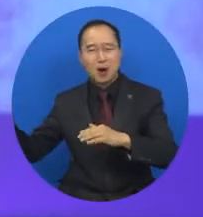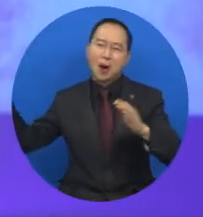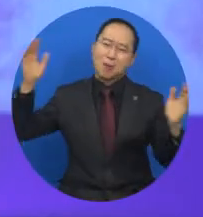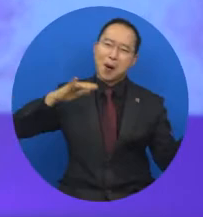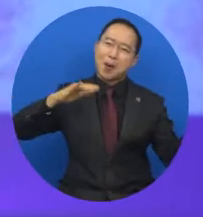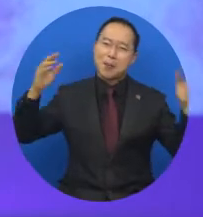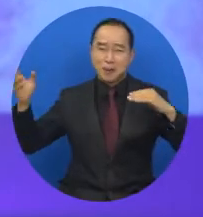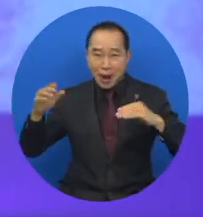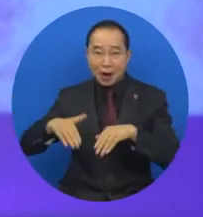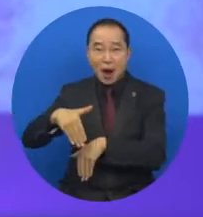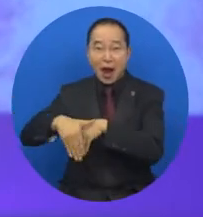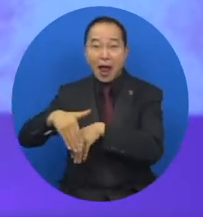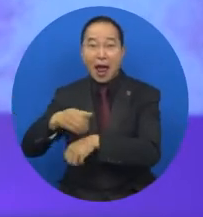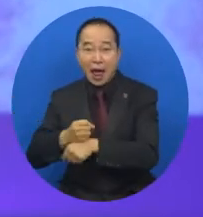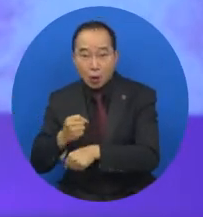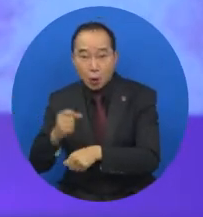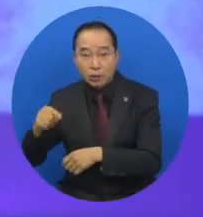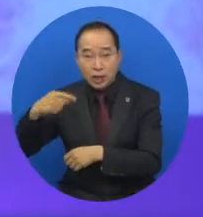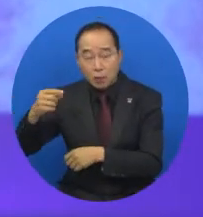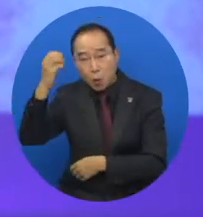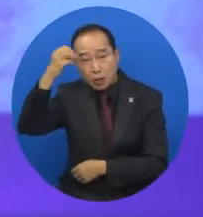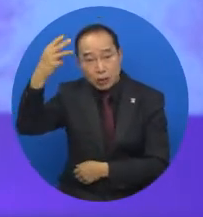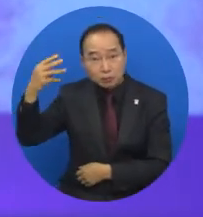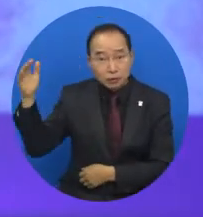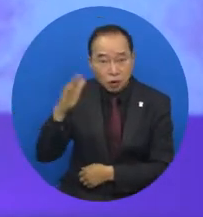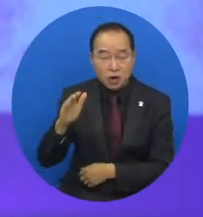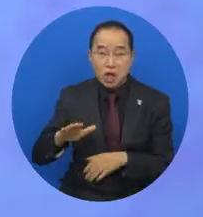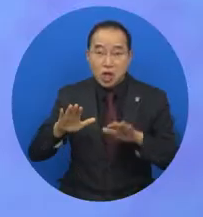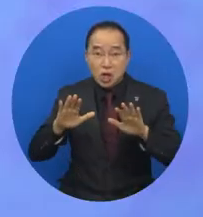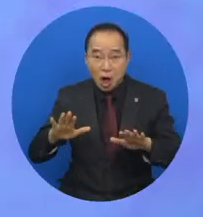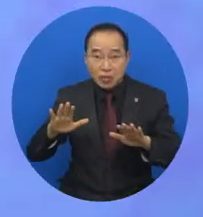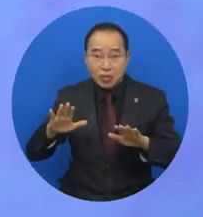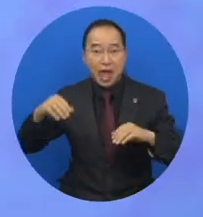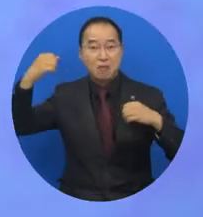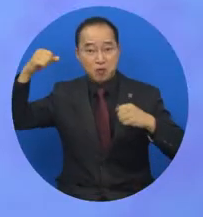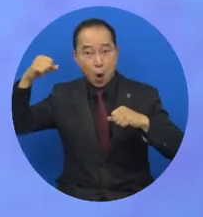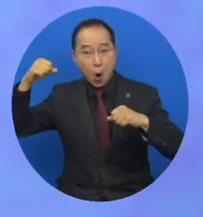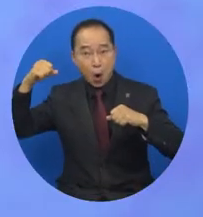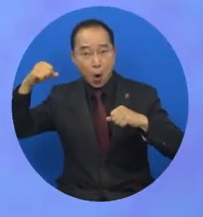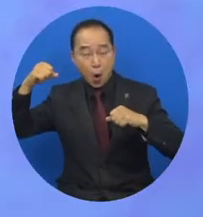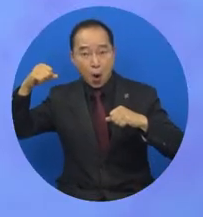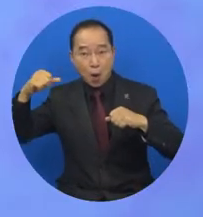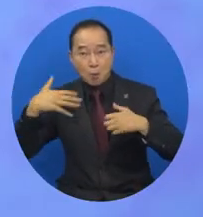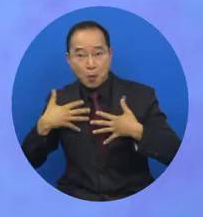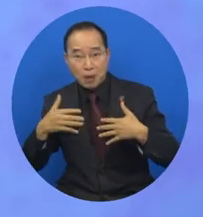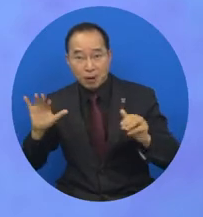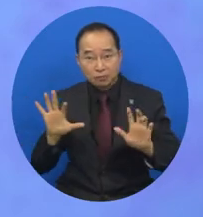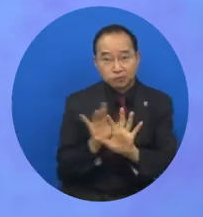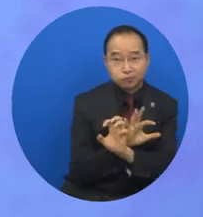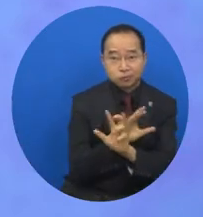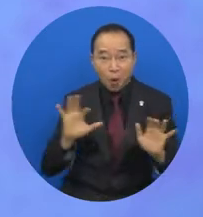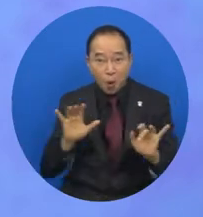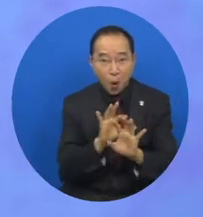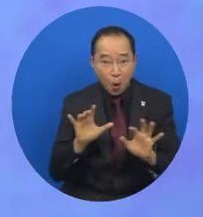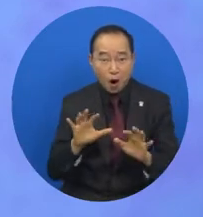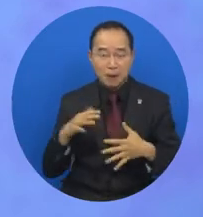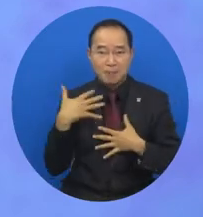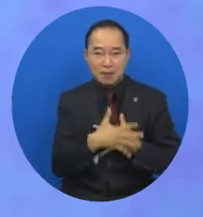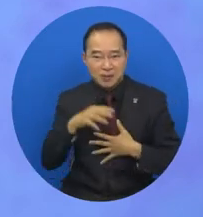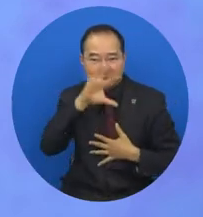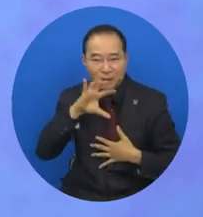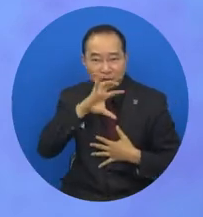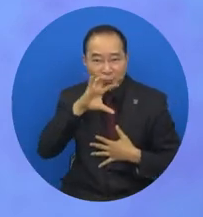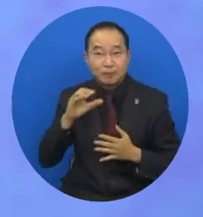발레로 몸을 이렇게 척추를 세웠고요. 그리고 고3 때부터 현대무용으로 아주 입체적인 몸의